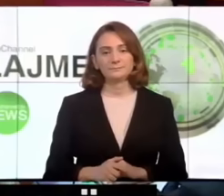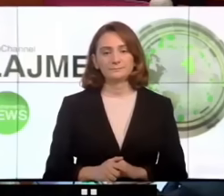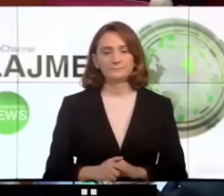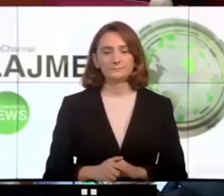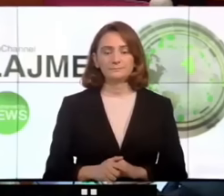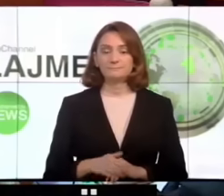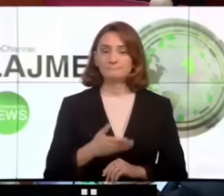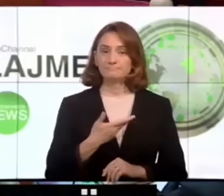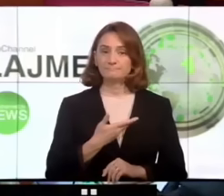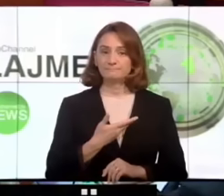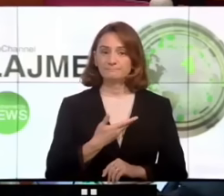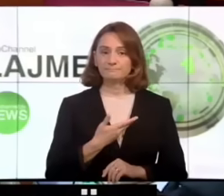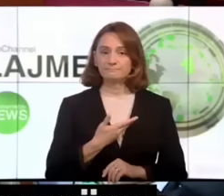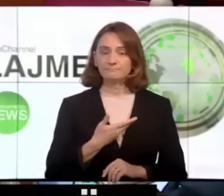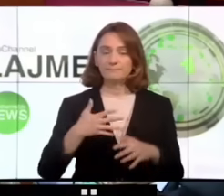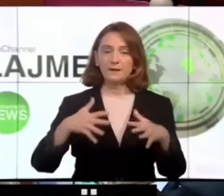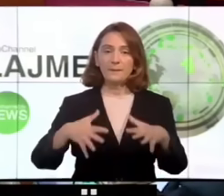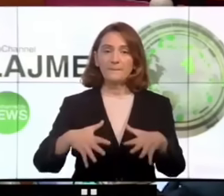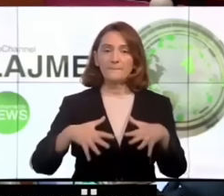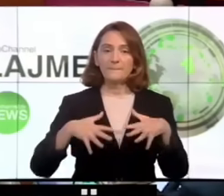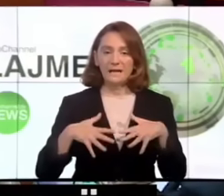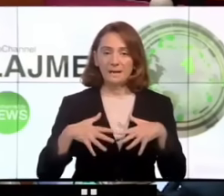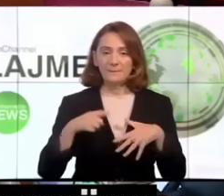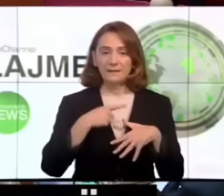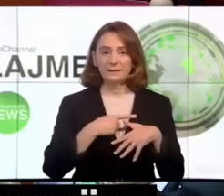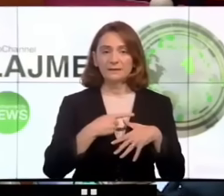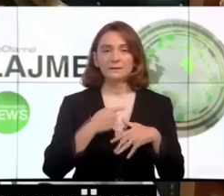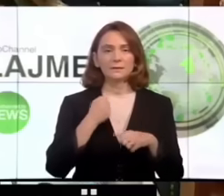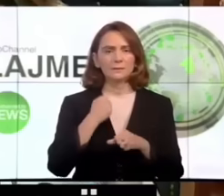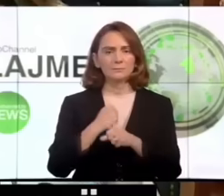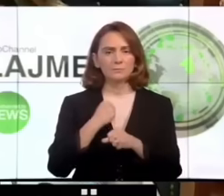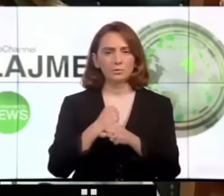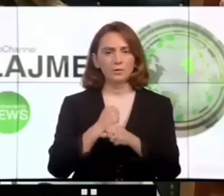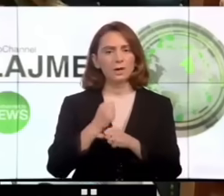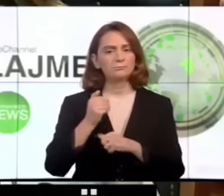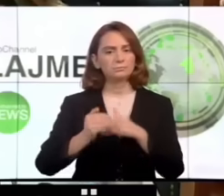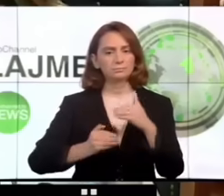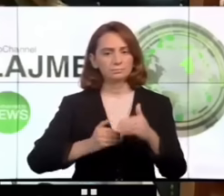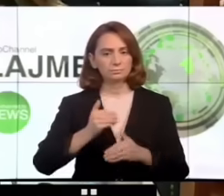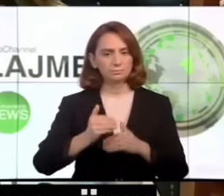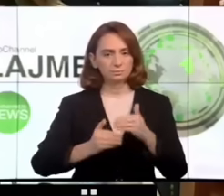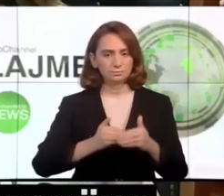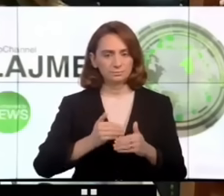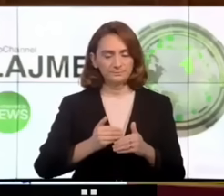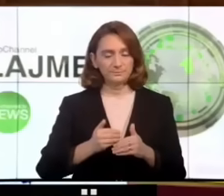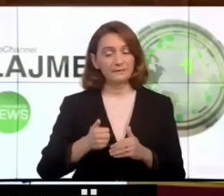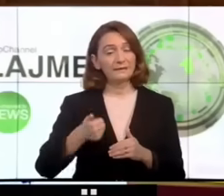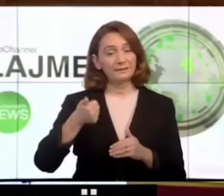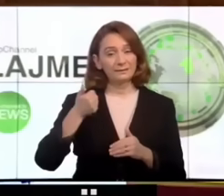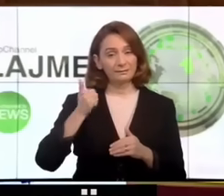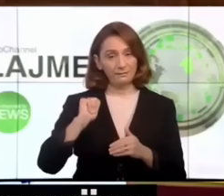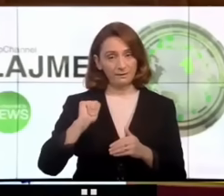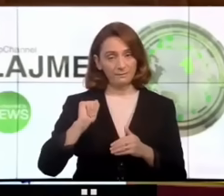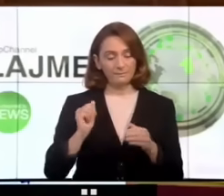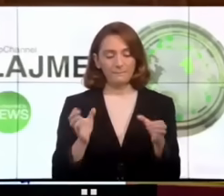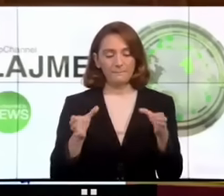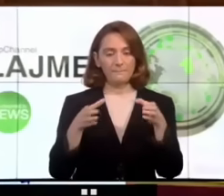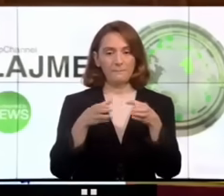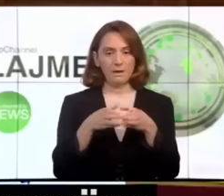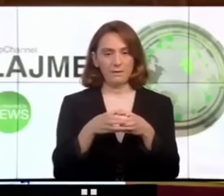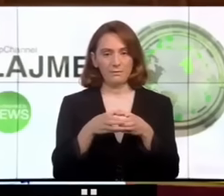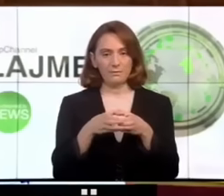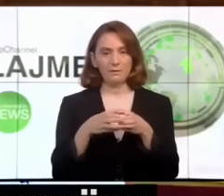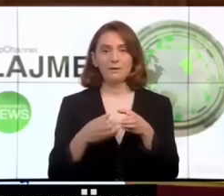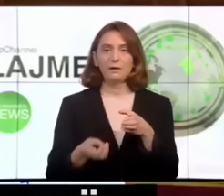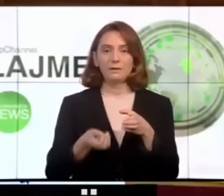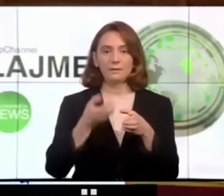Ajo çfarë prodhohet në parlamentin e Shqipërisë nuk mbetet jashtë vëmendjes të partnerëve ndërkombëtar të vendit tonë. I tillë ishte edhe abstenimi i